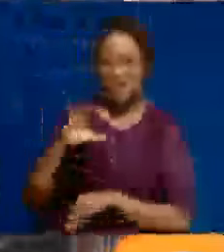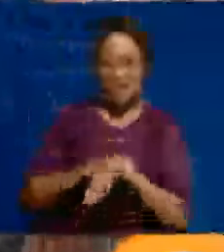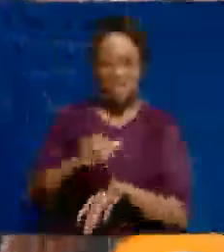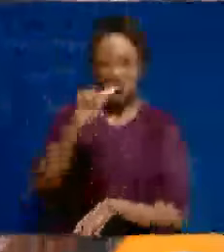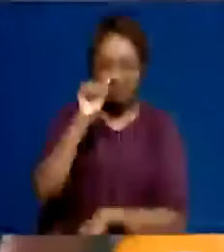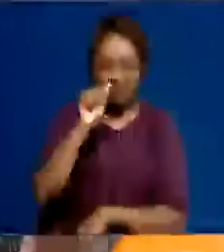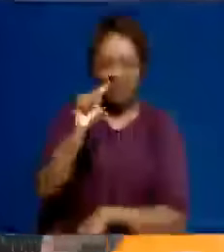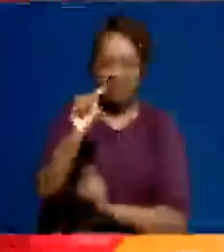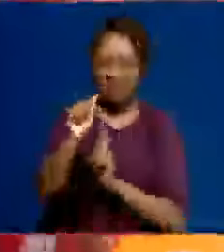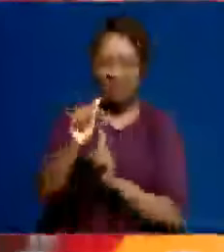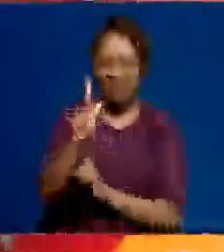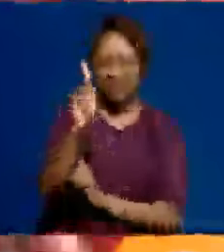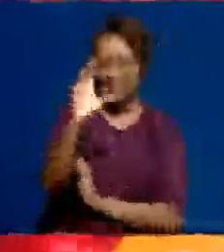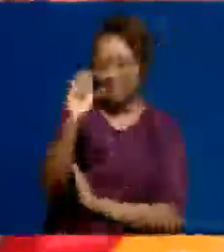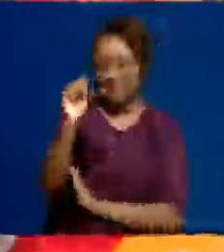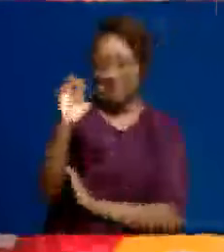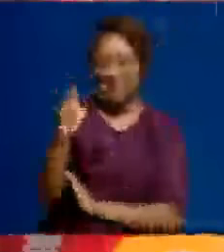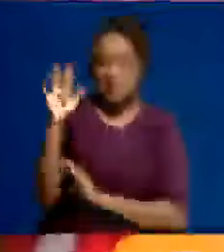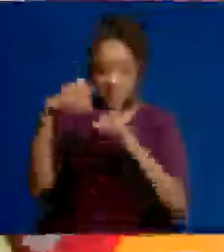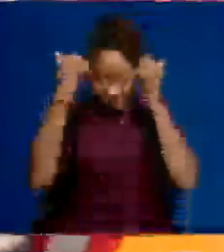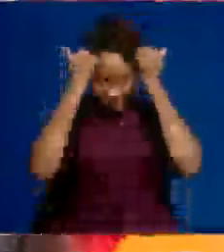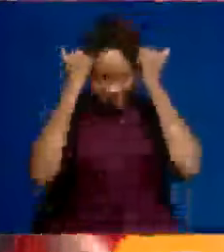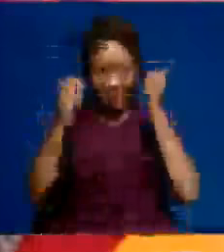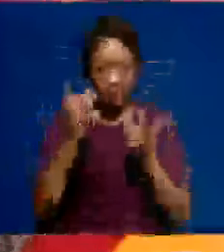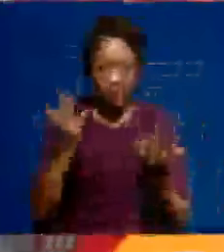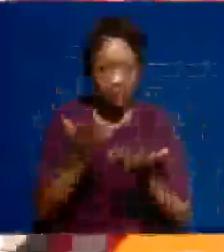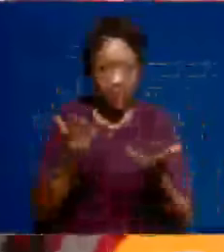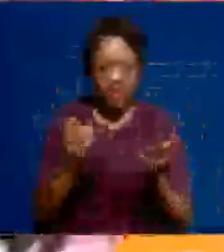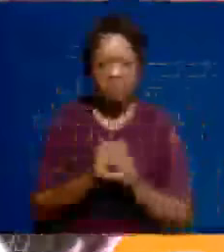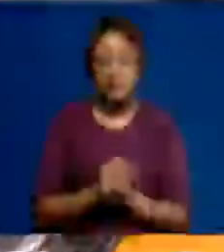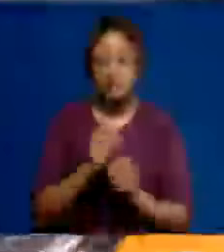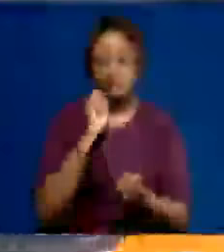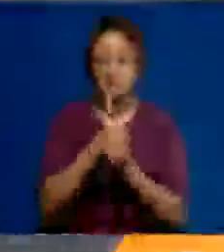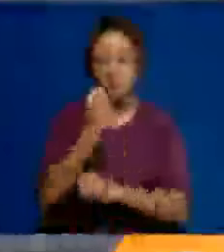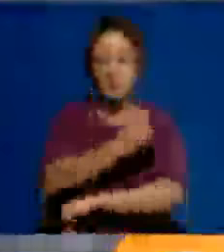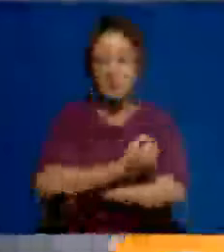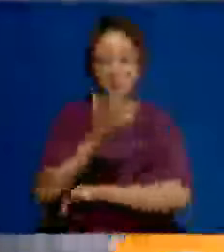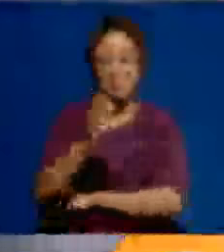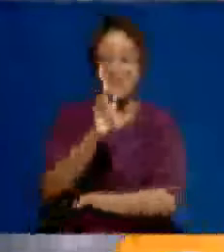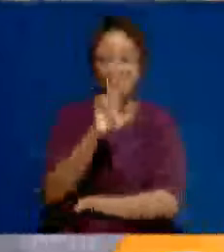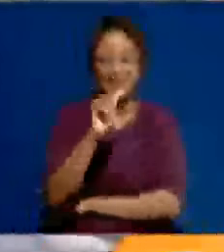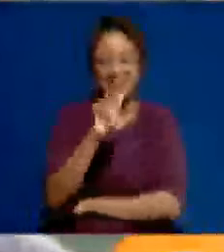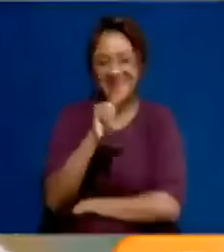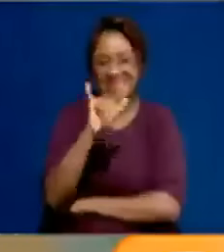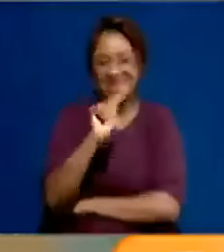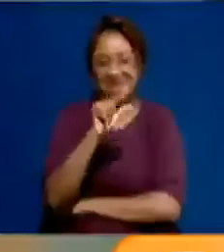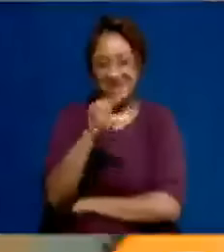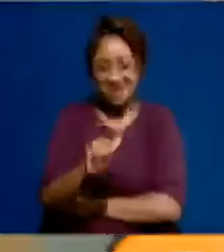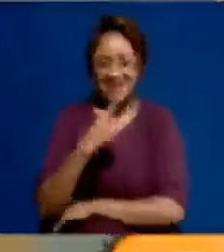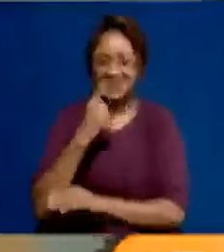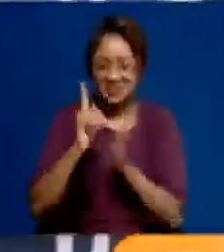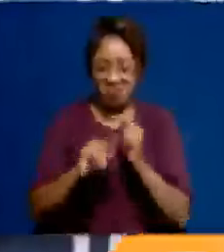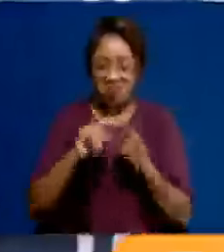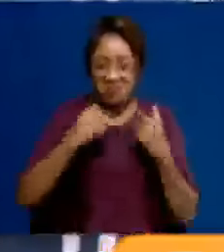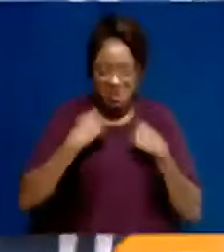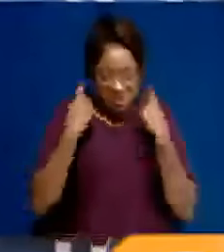KCSE. Mudhuri, aliyekuwa akisomea shule ya upili ya Kianyaga, anasema bidii, kuwauliza walimu